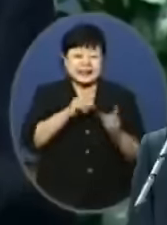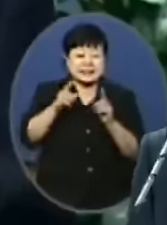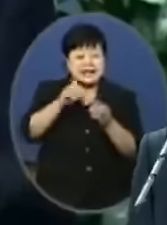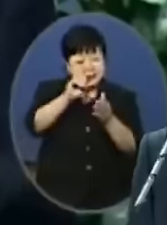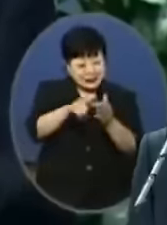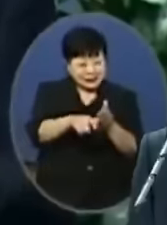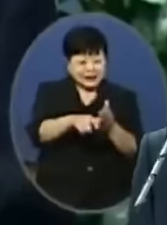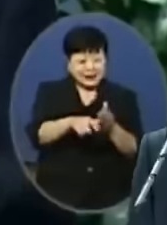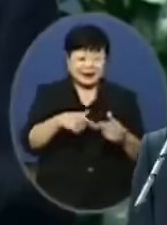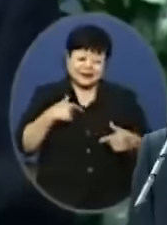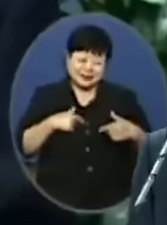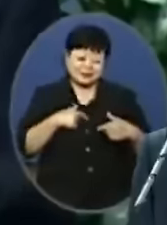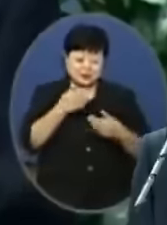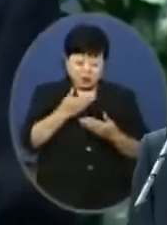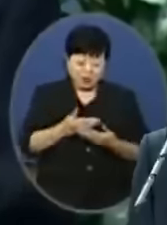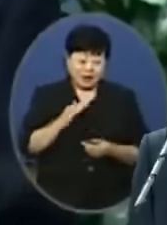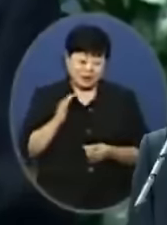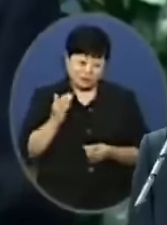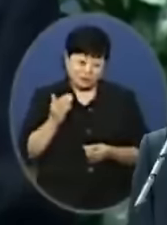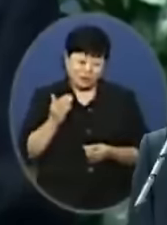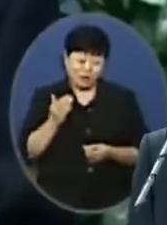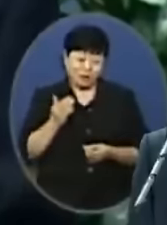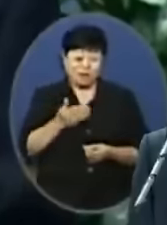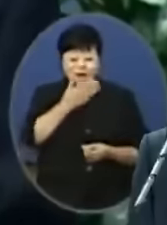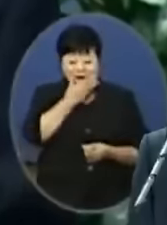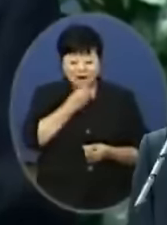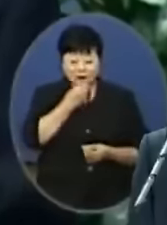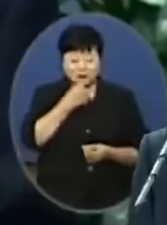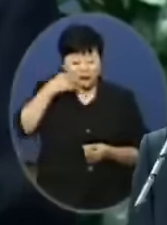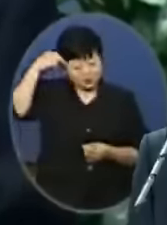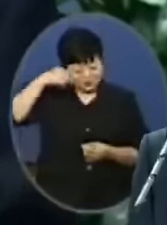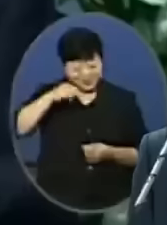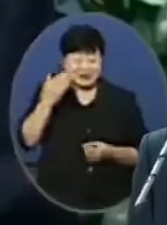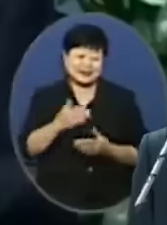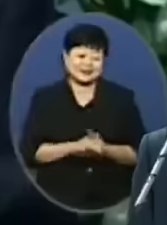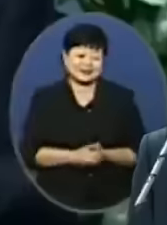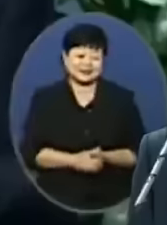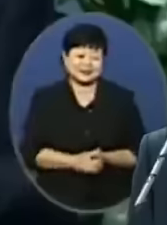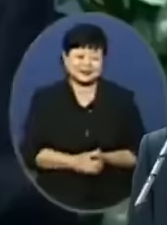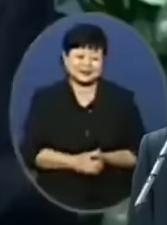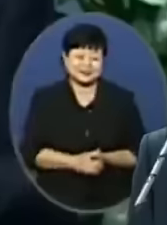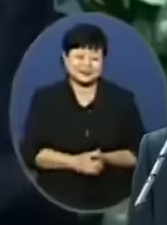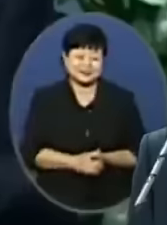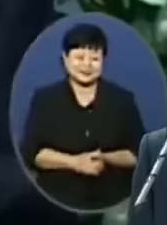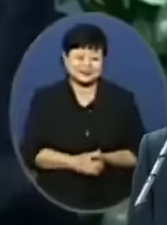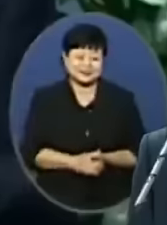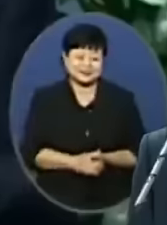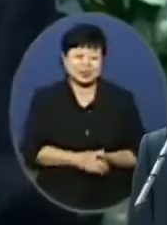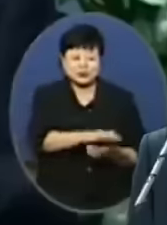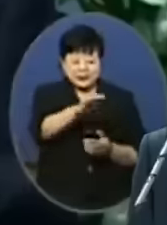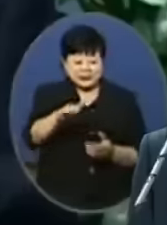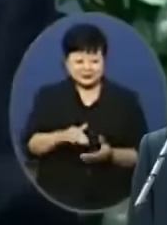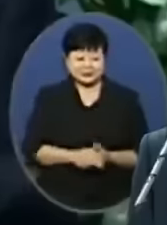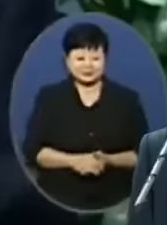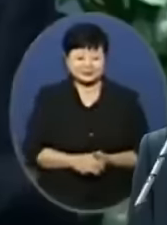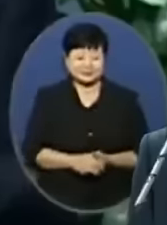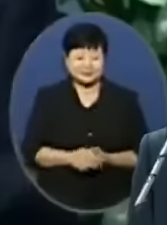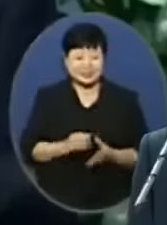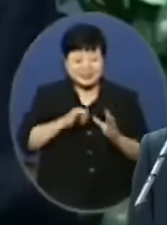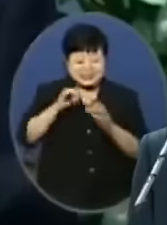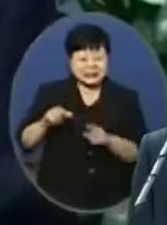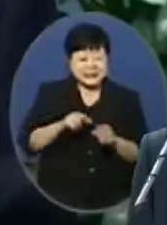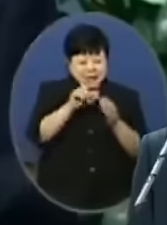살면은 기쁨도 얻을 수 있고 행복도 느낄 수가 있는 것입니다. 우리가 이